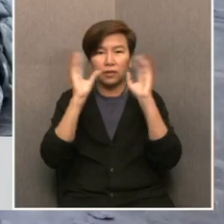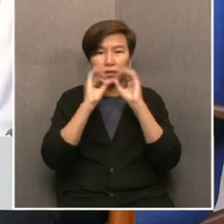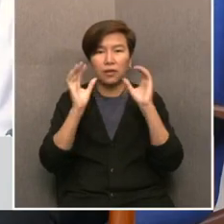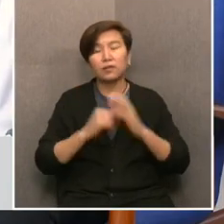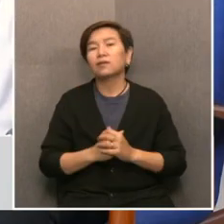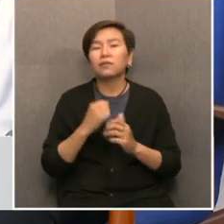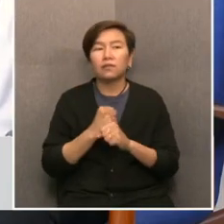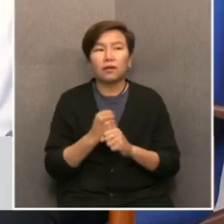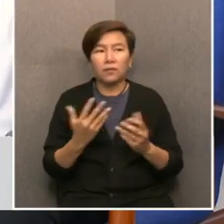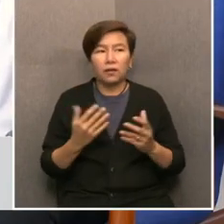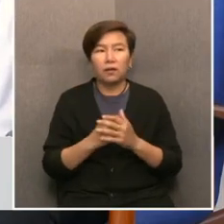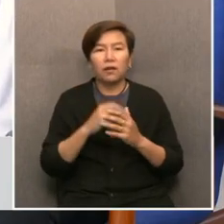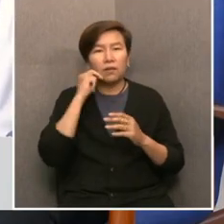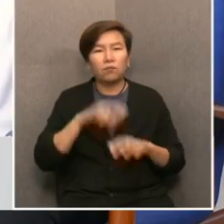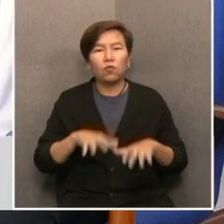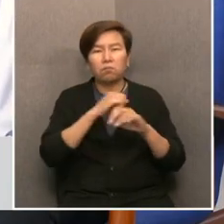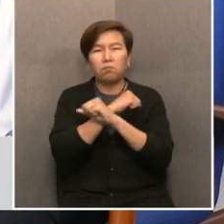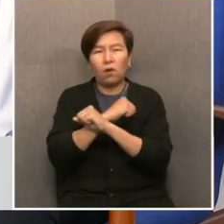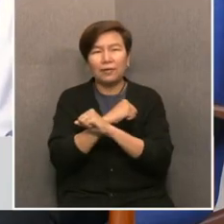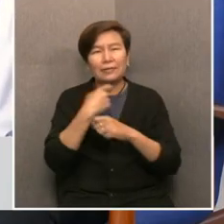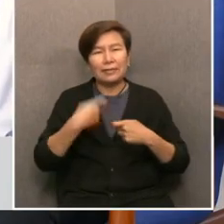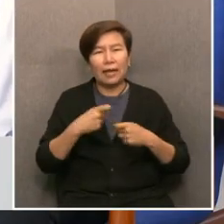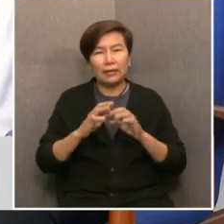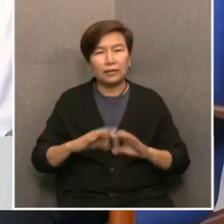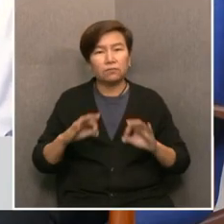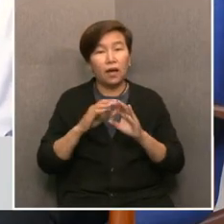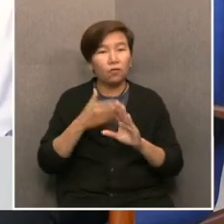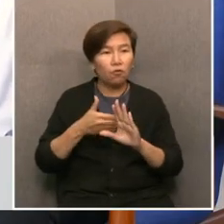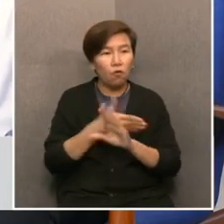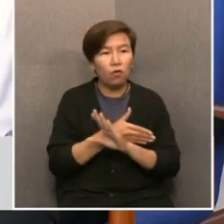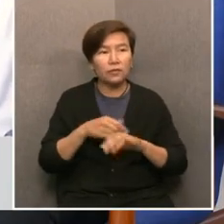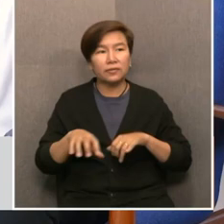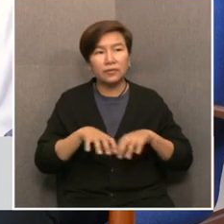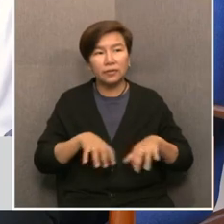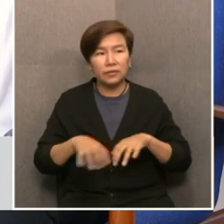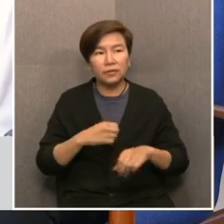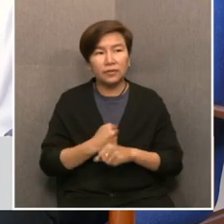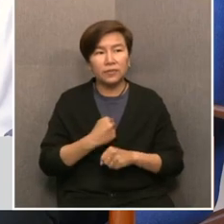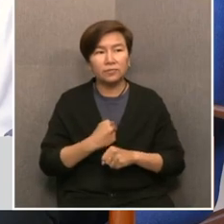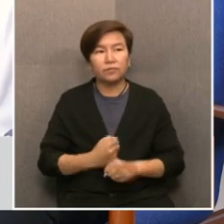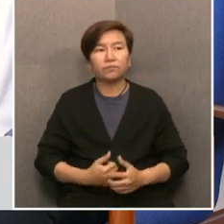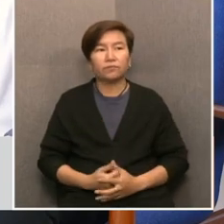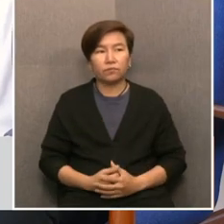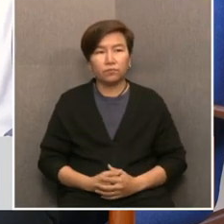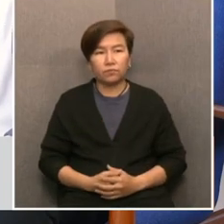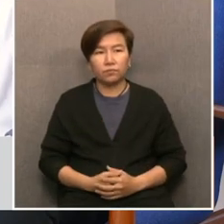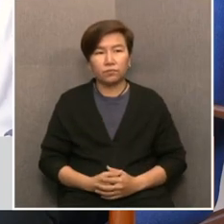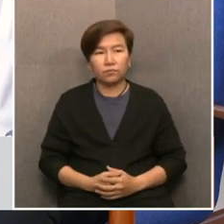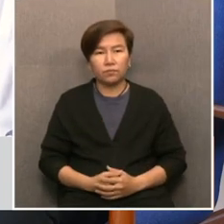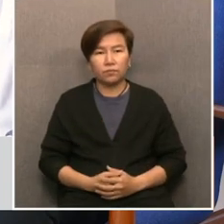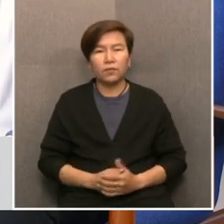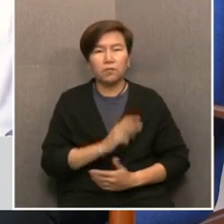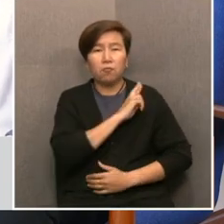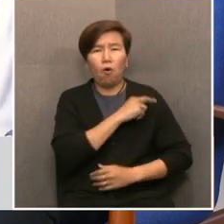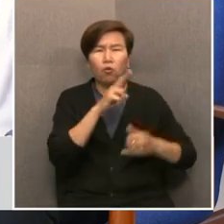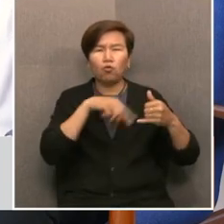ามารถที่จะป้องกันน้ำท่วมได้แต่ว่าสิ่งสำคัญก็คือว่าเราจะบริหารจัดการอย่างไรคล้ายๆกับว่ากับคุณหมอรักษาโรคอาจารย์ก ็ คือว่า